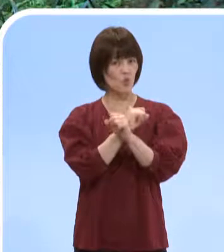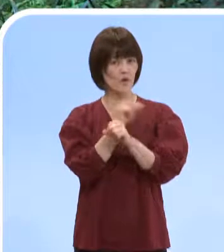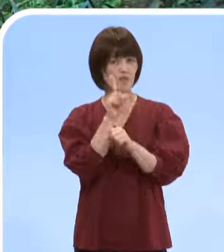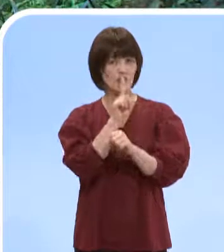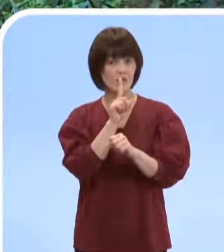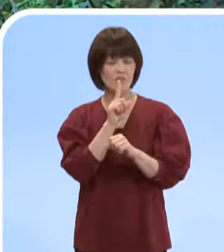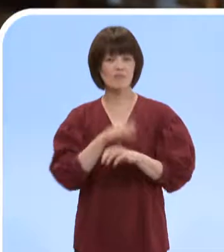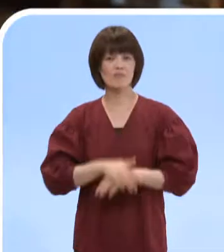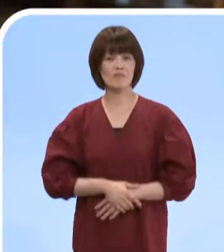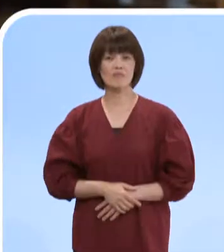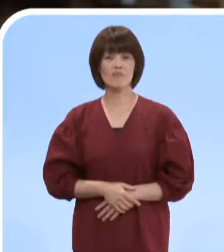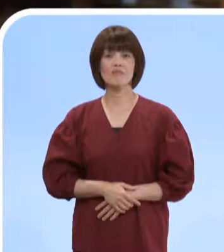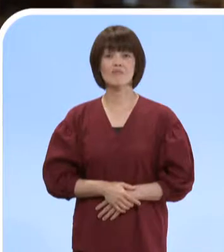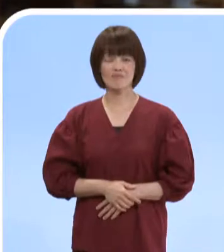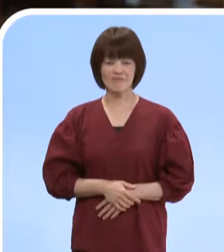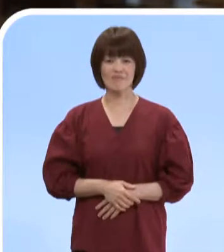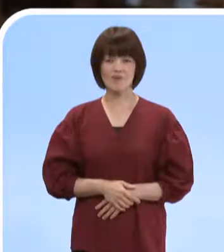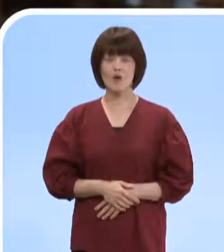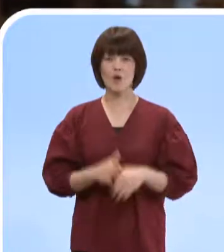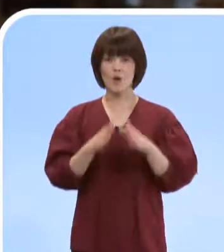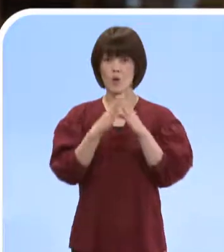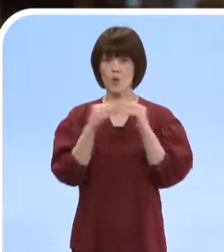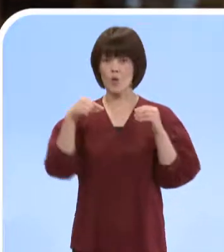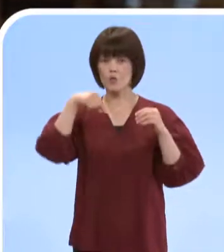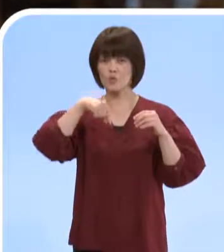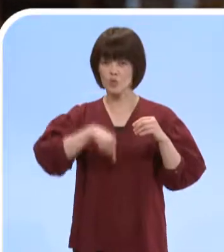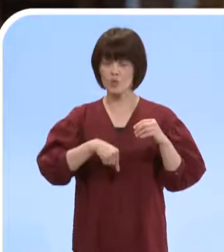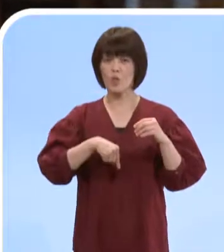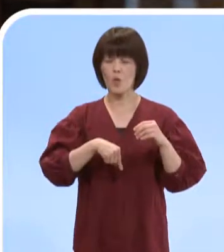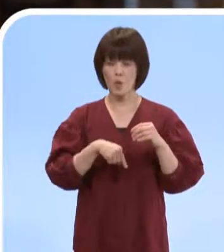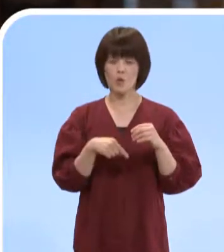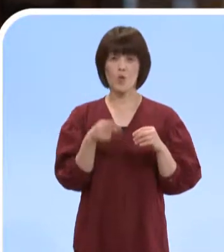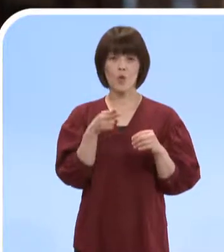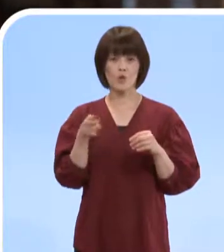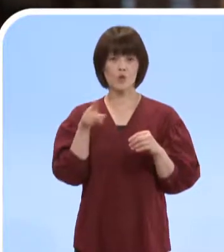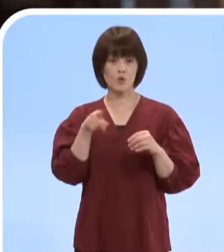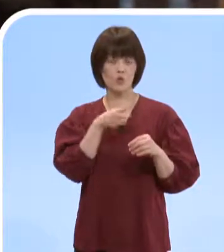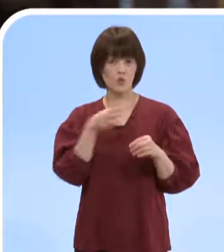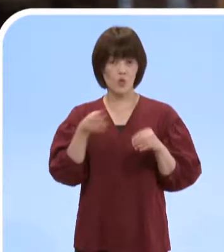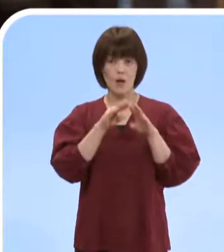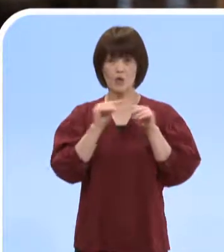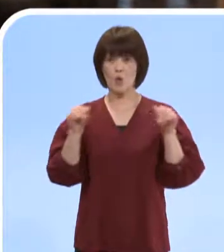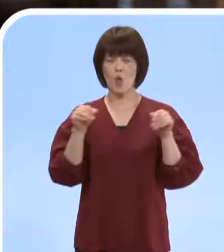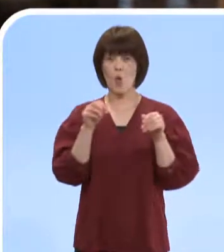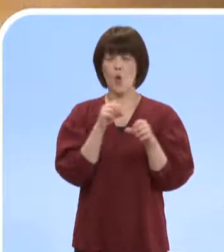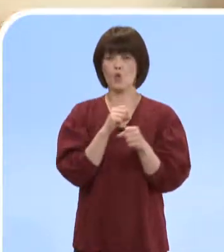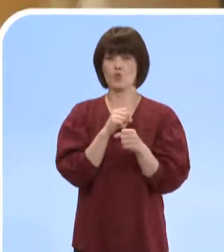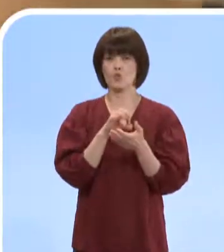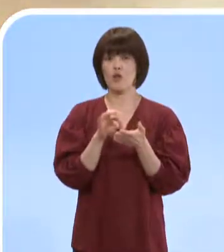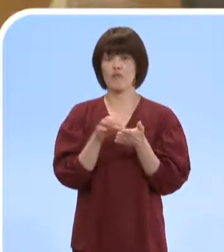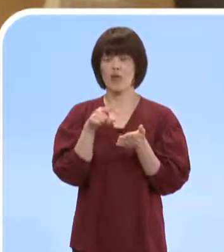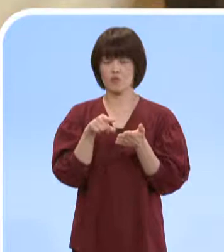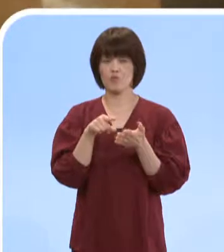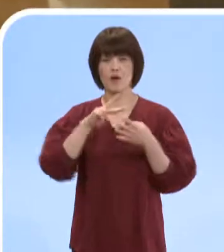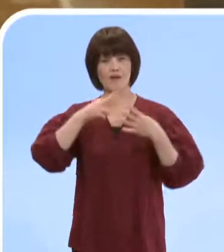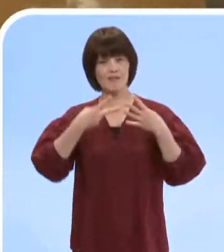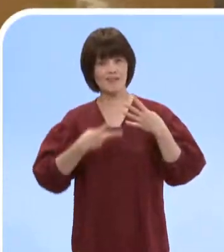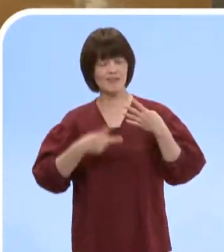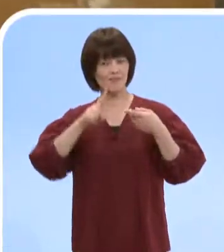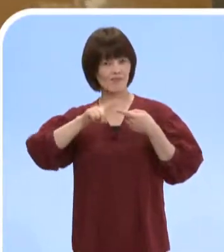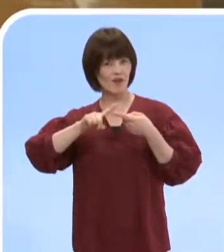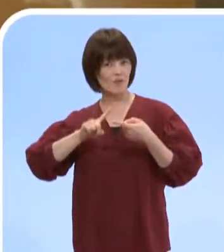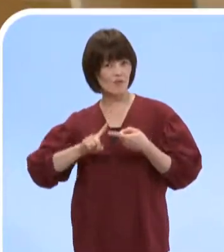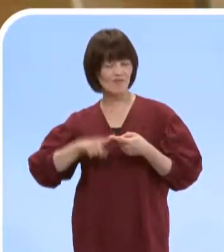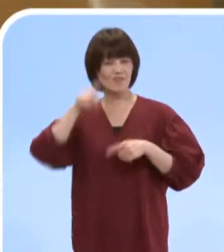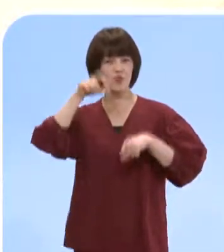が？ 国産の蕎麦粉を使ってるんですけれども、時期によって多少つなぎは変わり